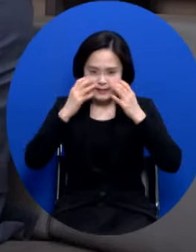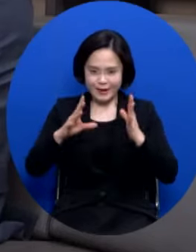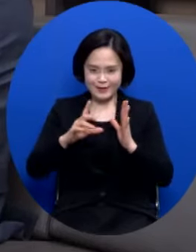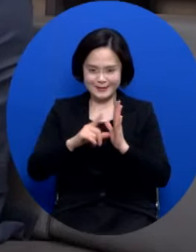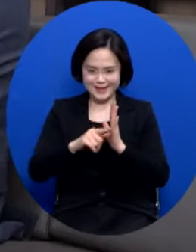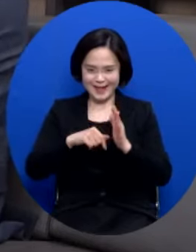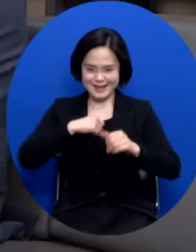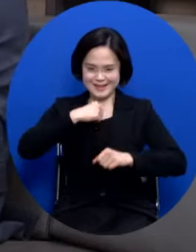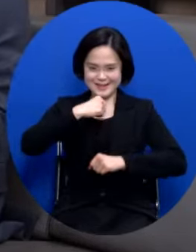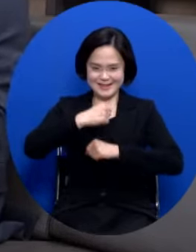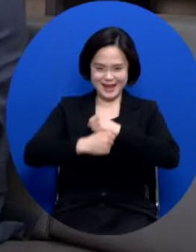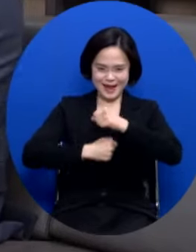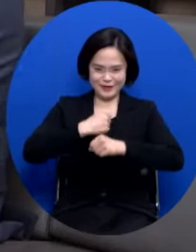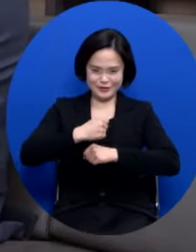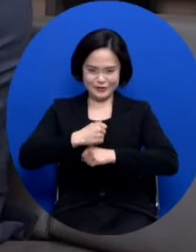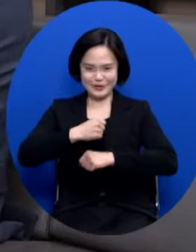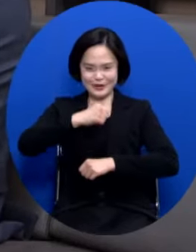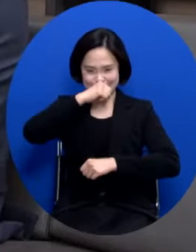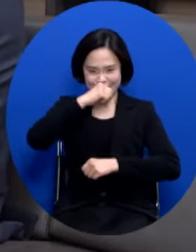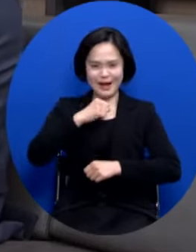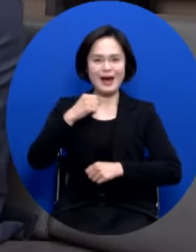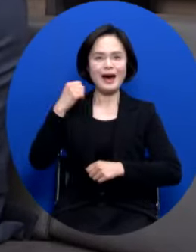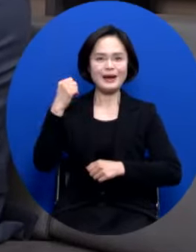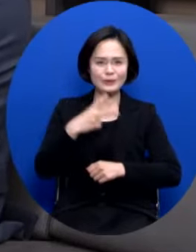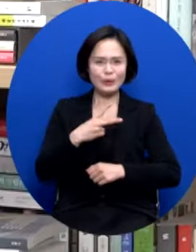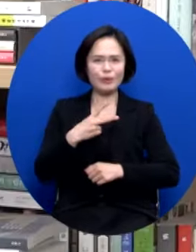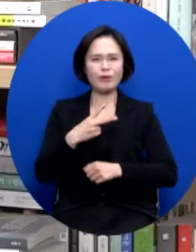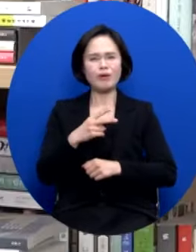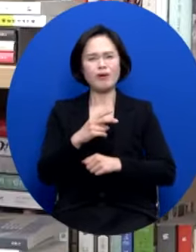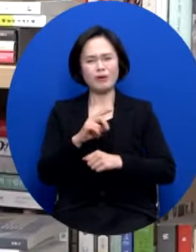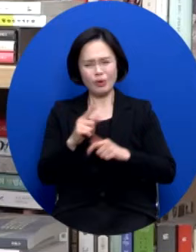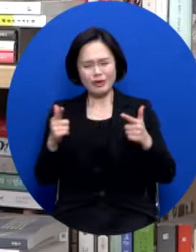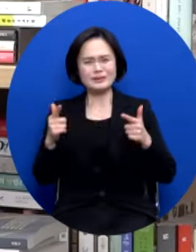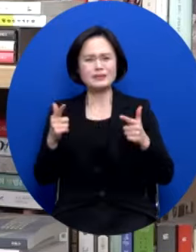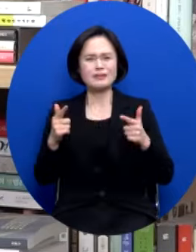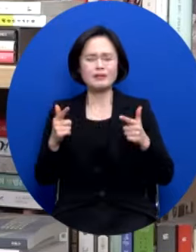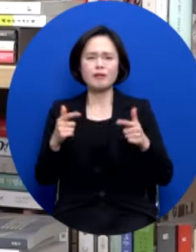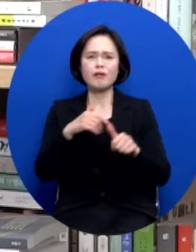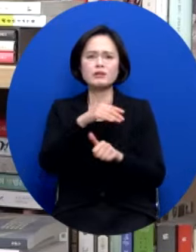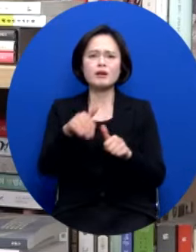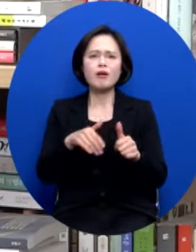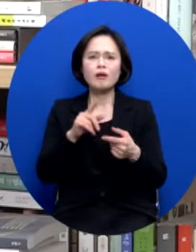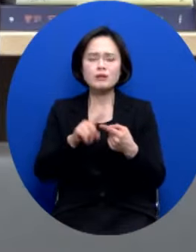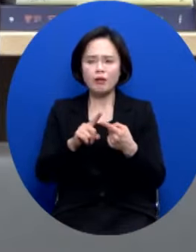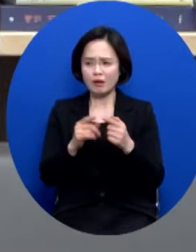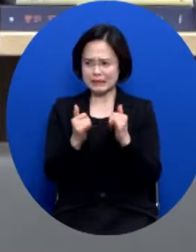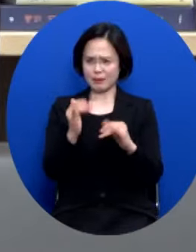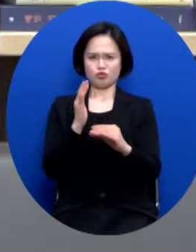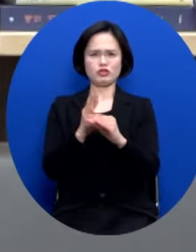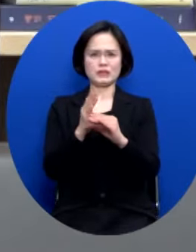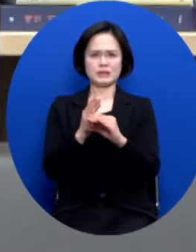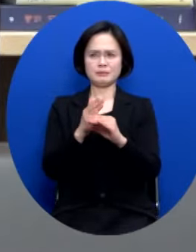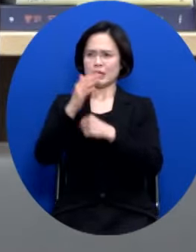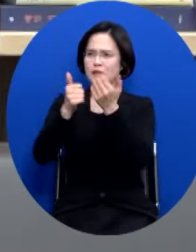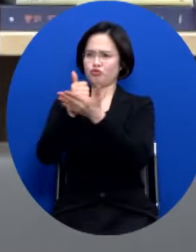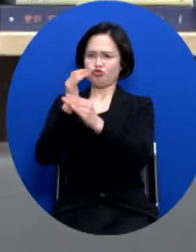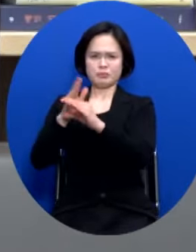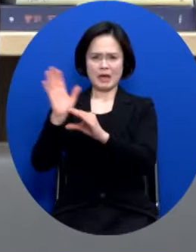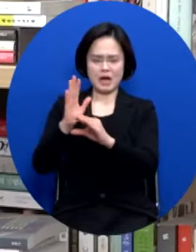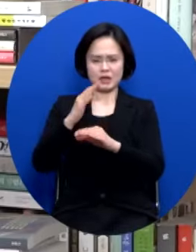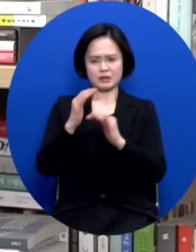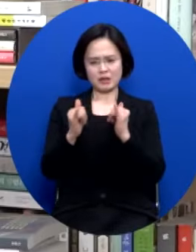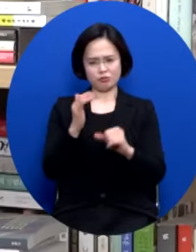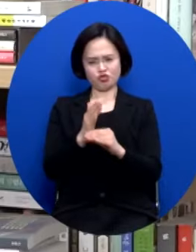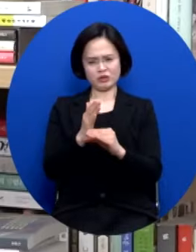위협받고 있다라는 인상이 굉장히 강합니다. 예, 이런 시기에 교회가 성경적인 어떤 본연의 역할을 감당하기 위해서는 어떻게 해야